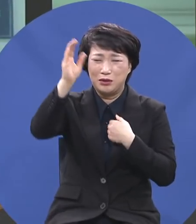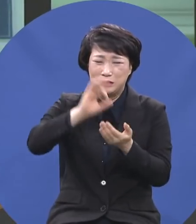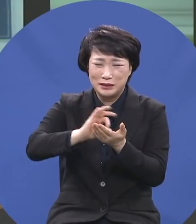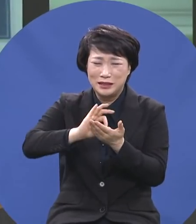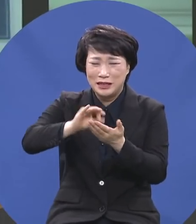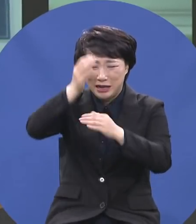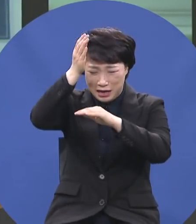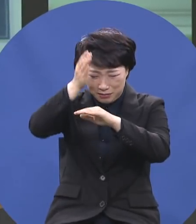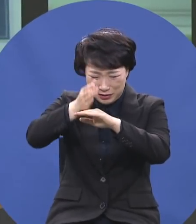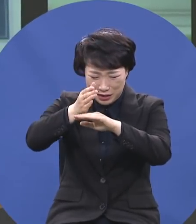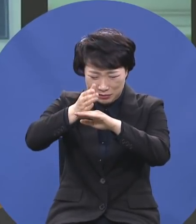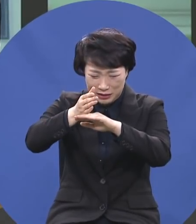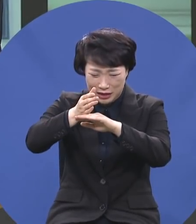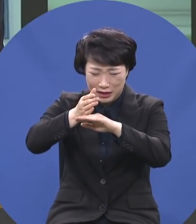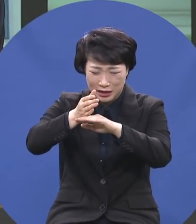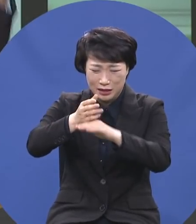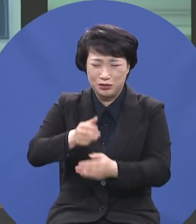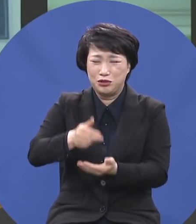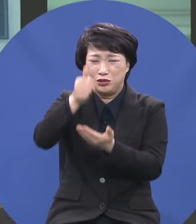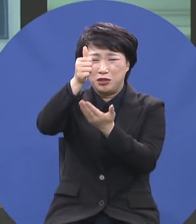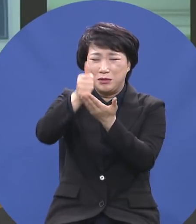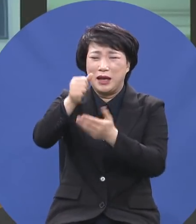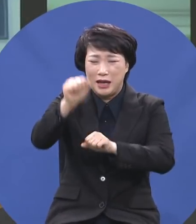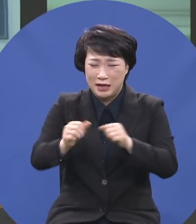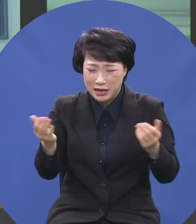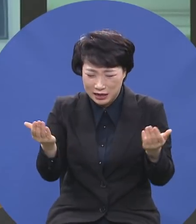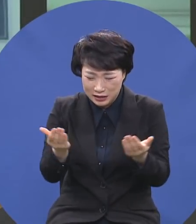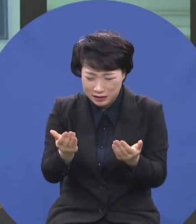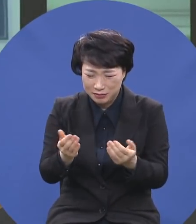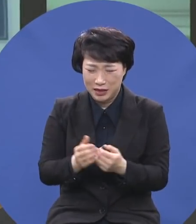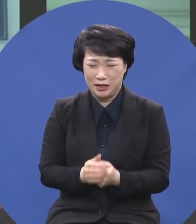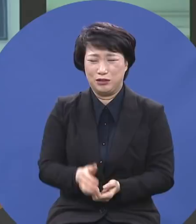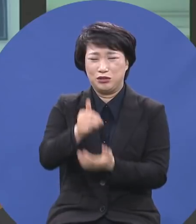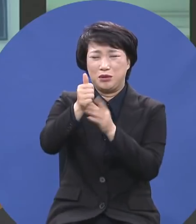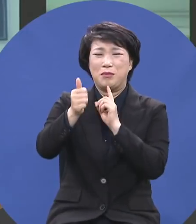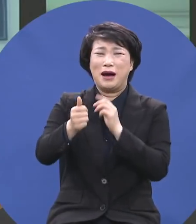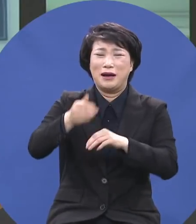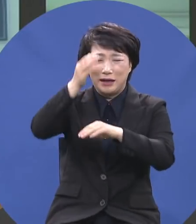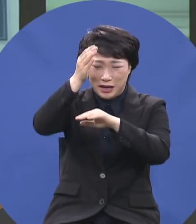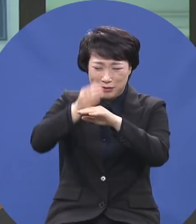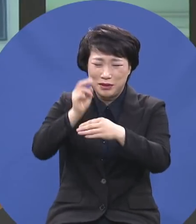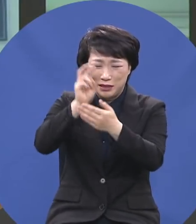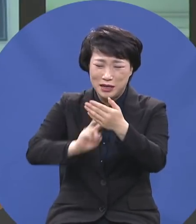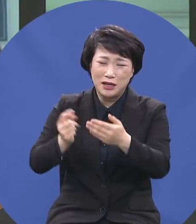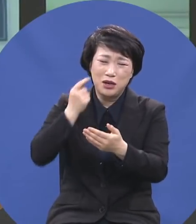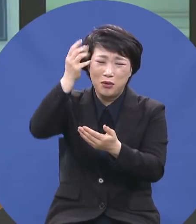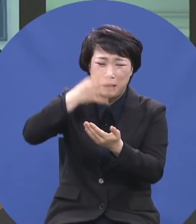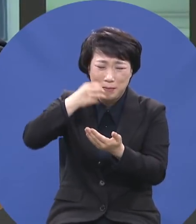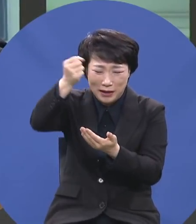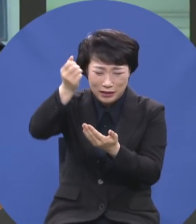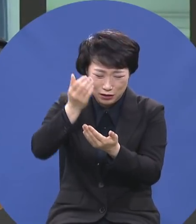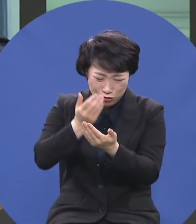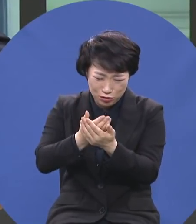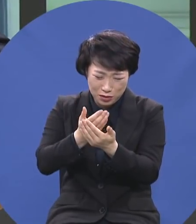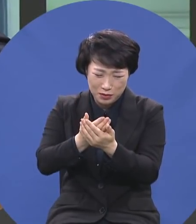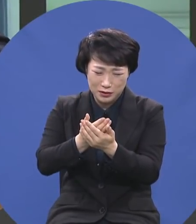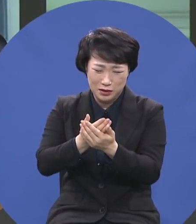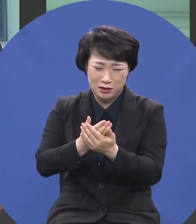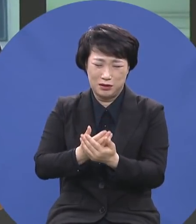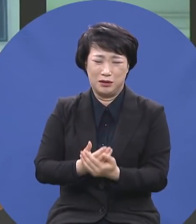써주셔서 감사합니다. 주님이 하셨습니다. 주님만 감사와 찬양과 영광을